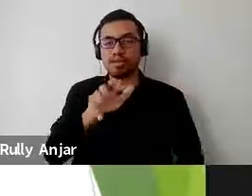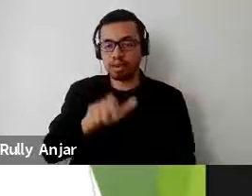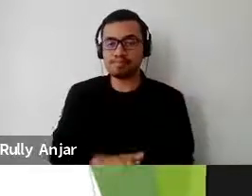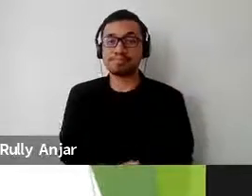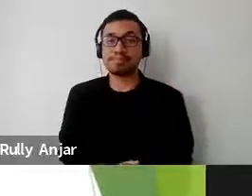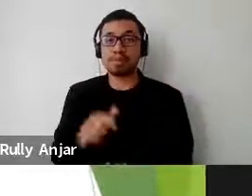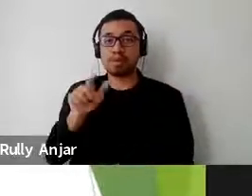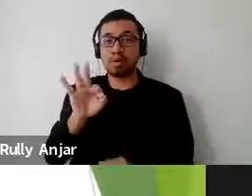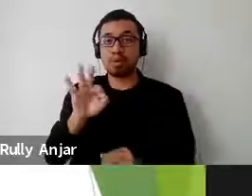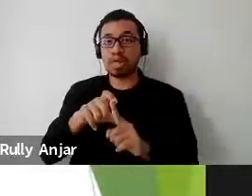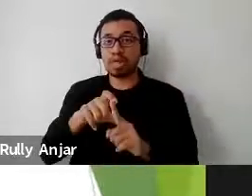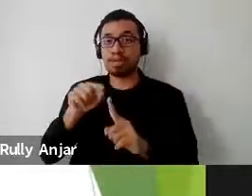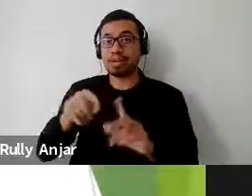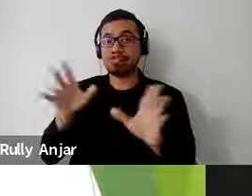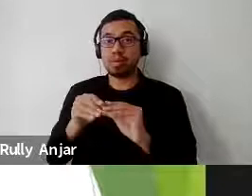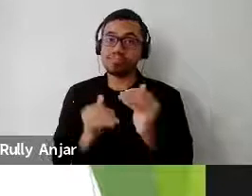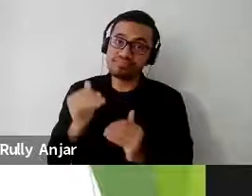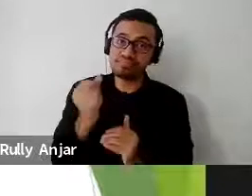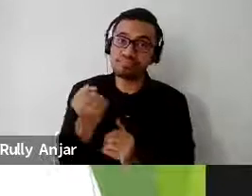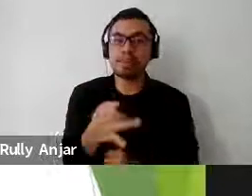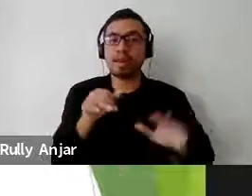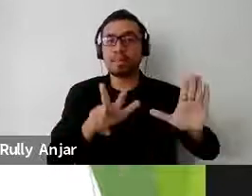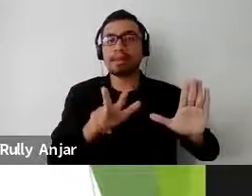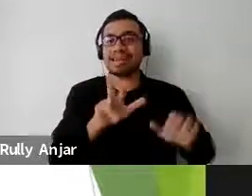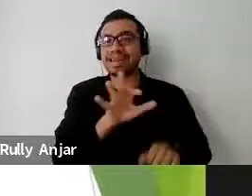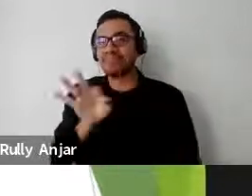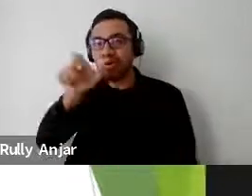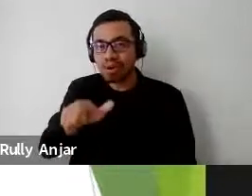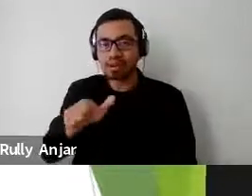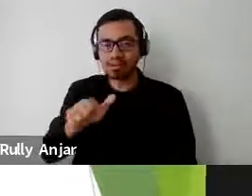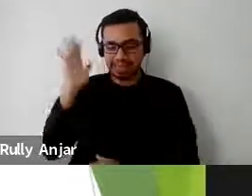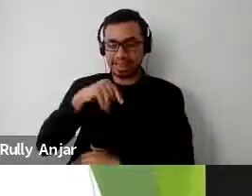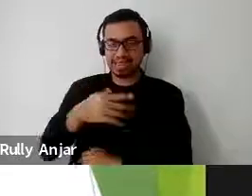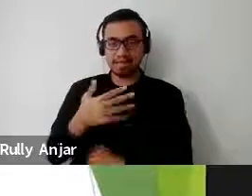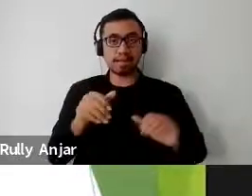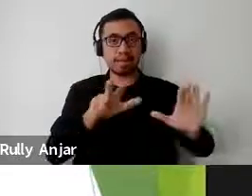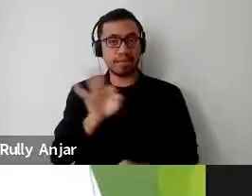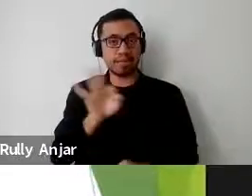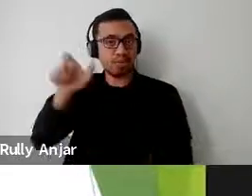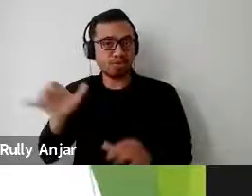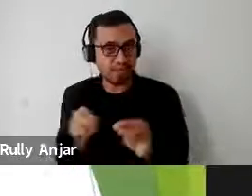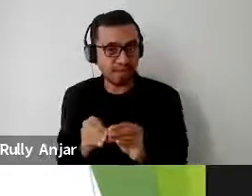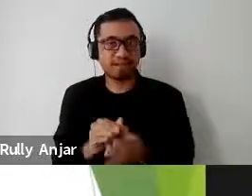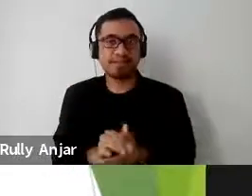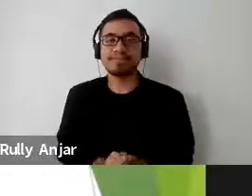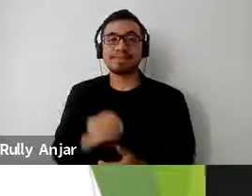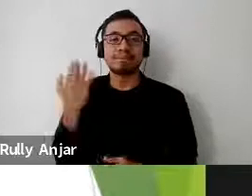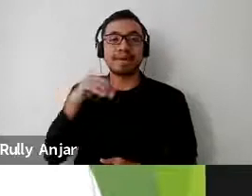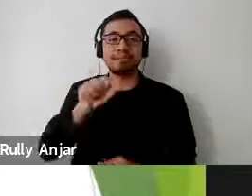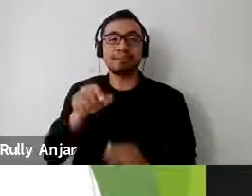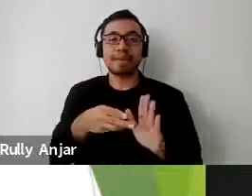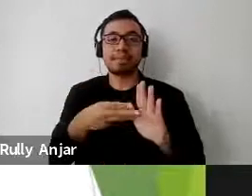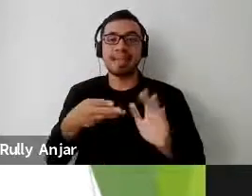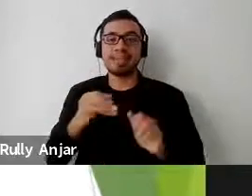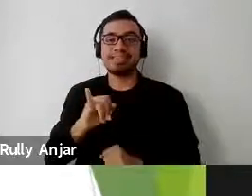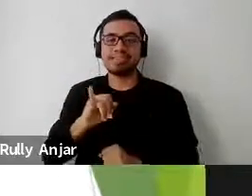meningkat terus. Menjadi 8.323 per hari ini. Ya, yang pada bulan Mei kemarin baru angka